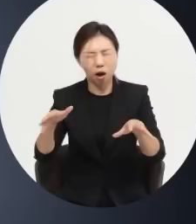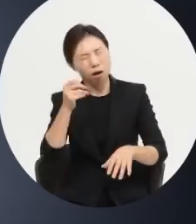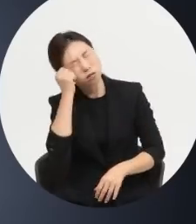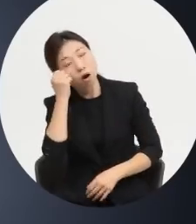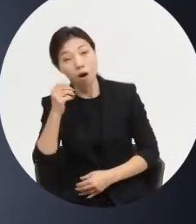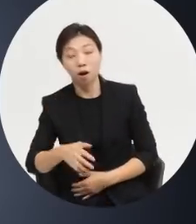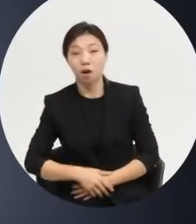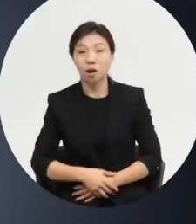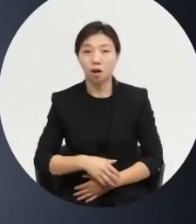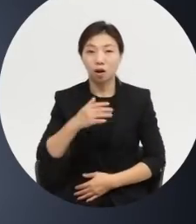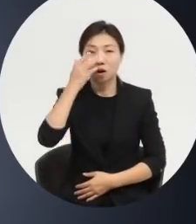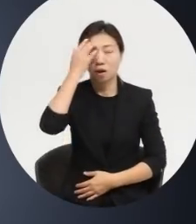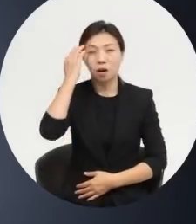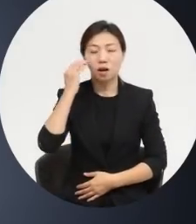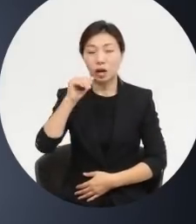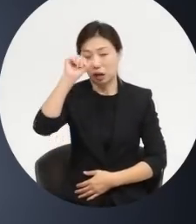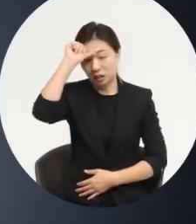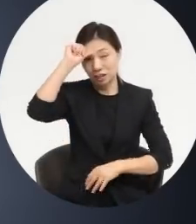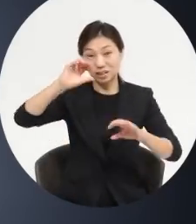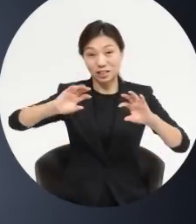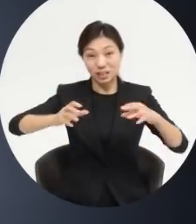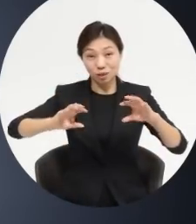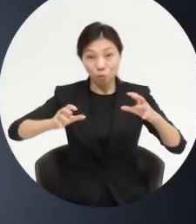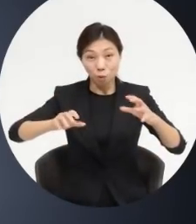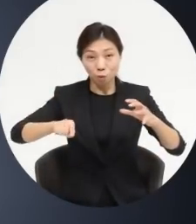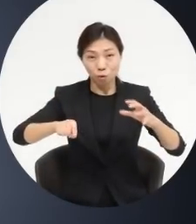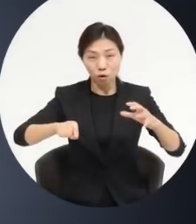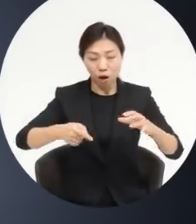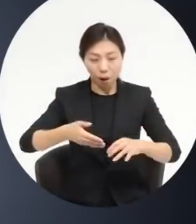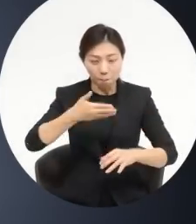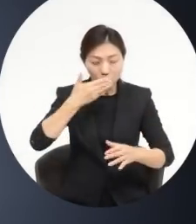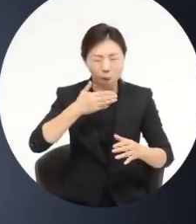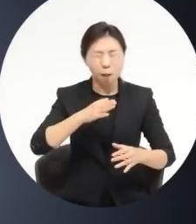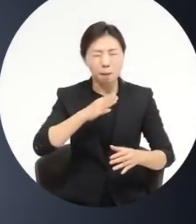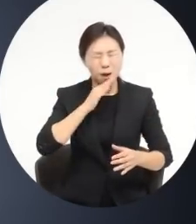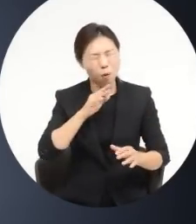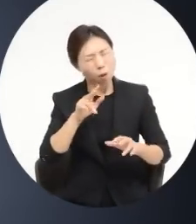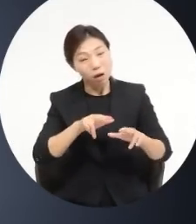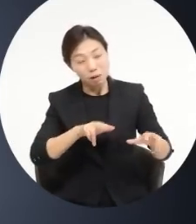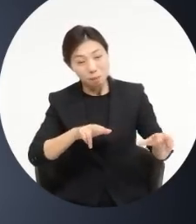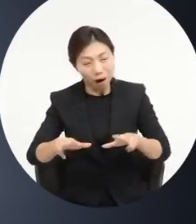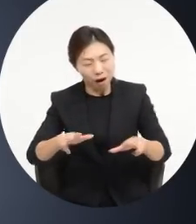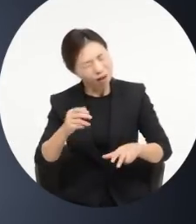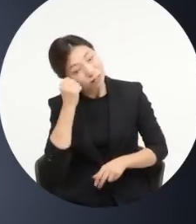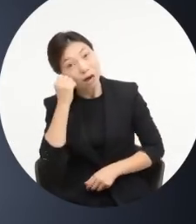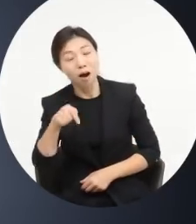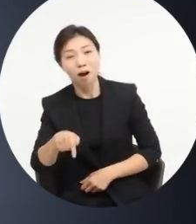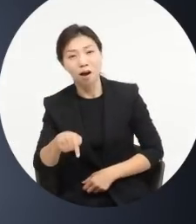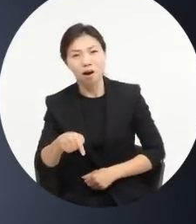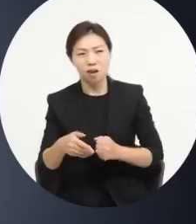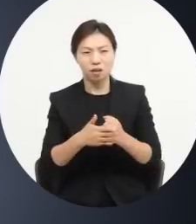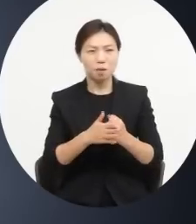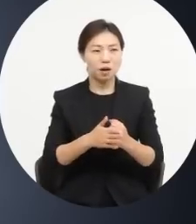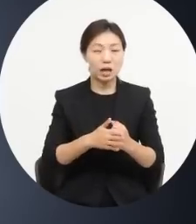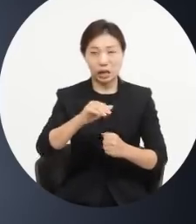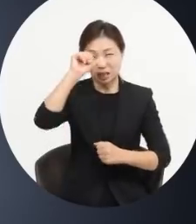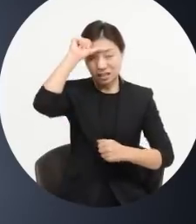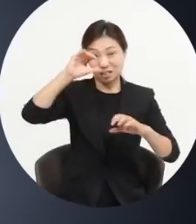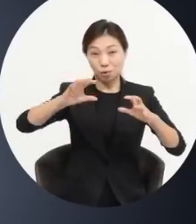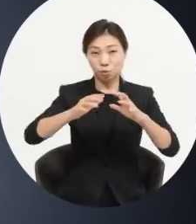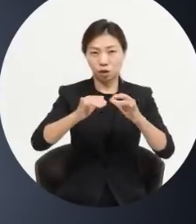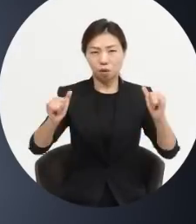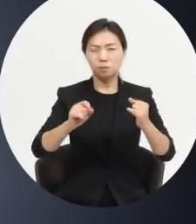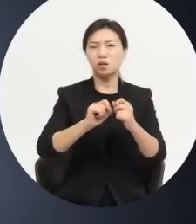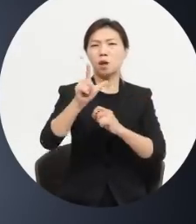그래서 다 배가 이렇게 동그랗게 이렇게 산모보다 더 동그랗게 그렇게 다 나오거든요. 그걸